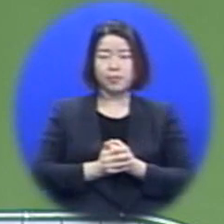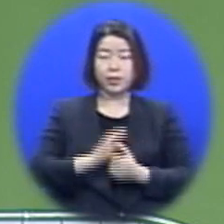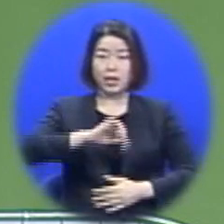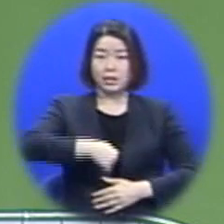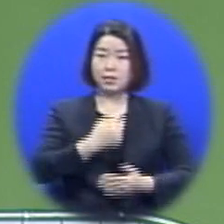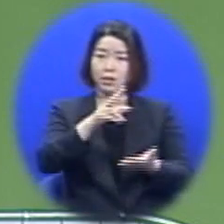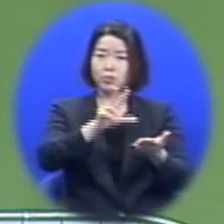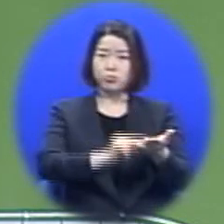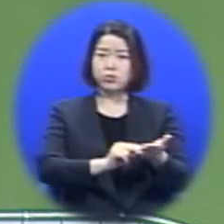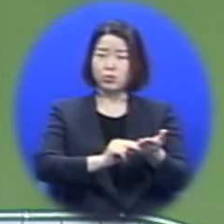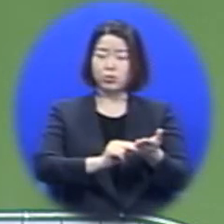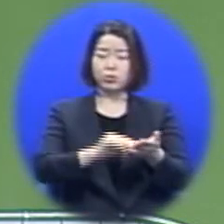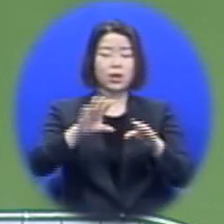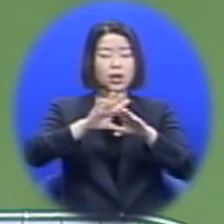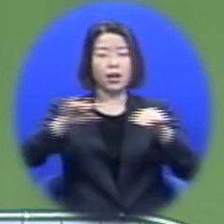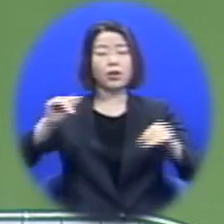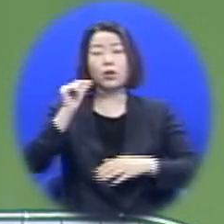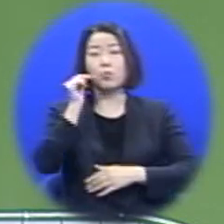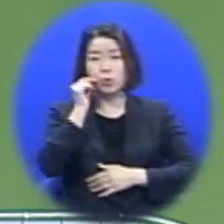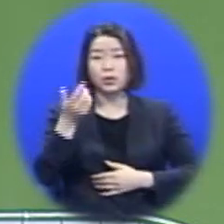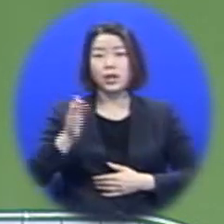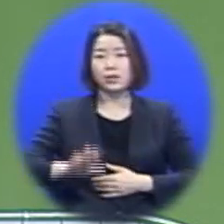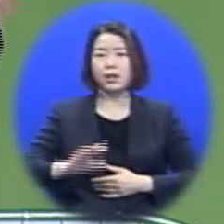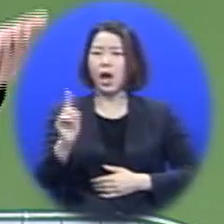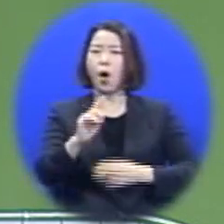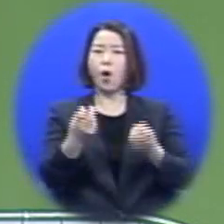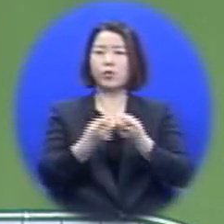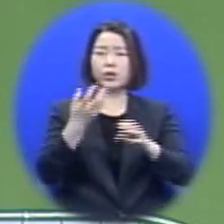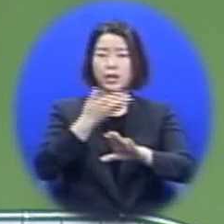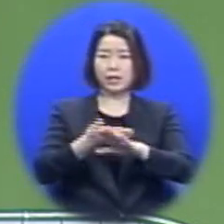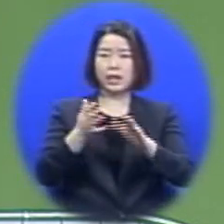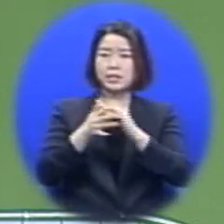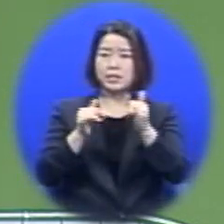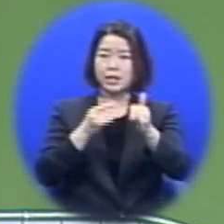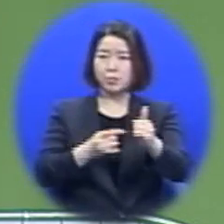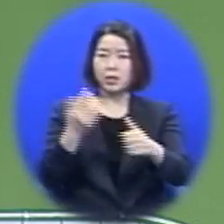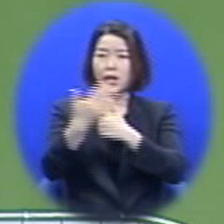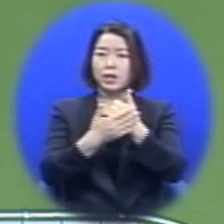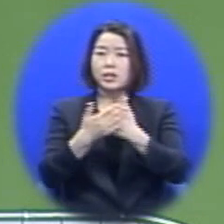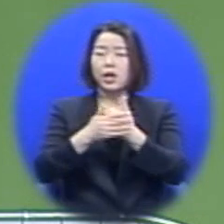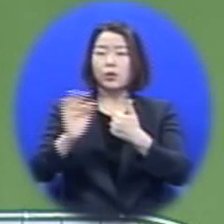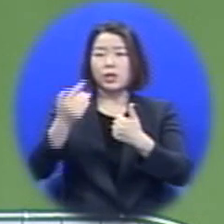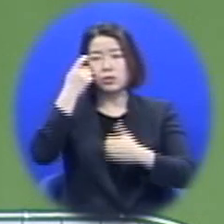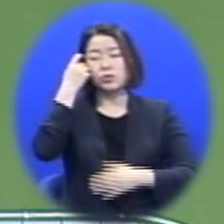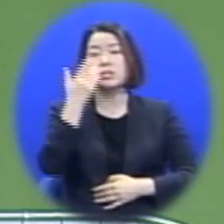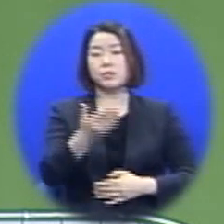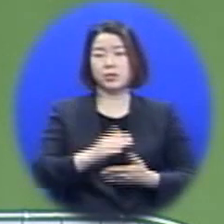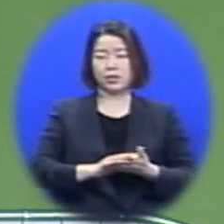자기 문제도 해결 못하면서 어떻게 다른 사람에게 은혜로운 사람이 될 수 있어요?